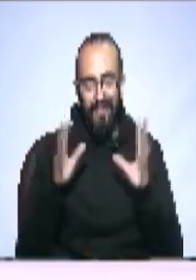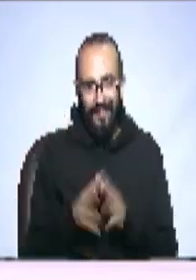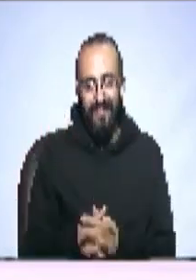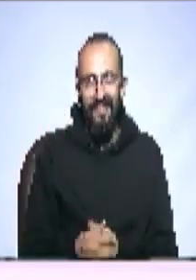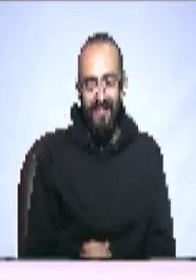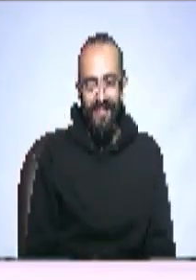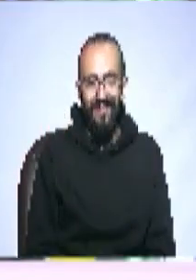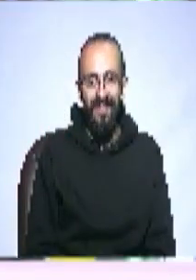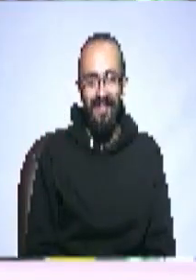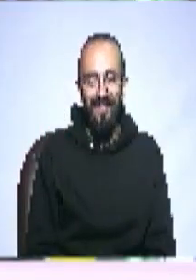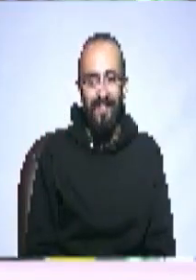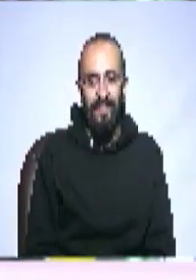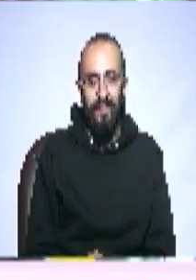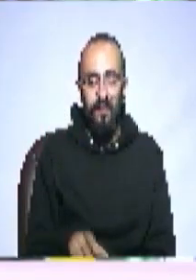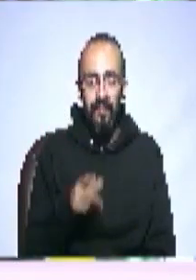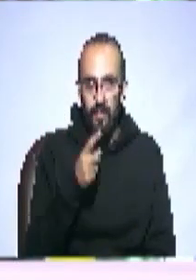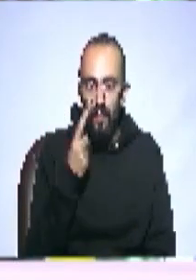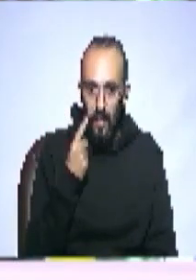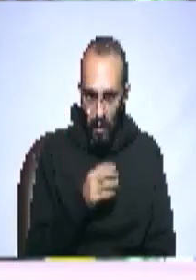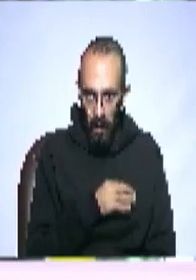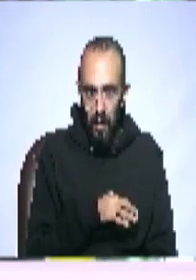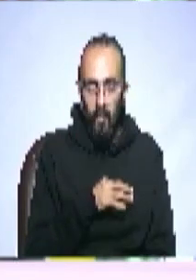جربوا يا جماعه البطاطا المطبوخه،